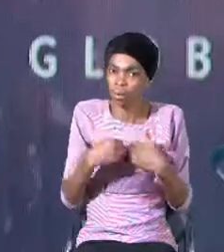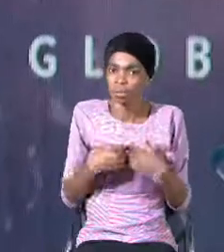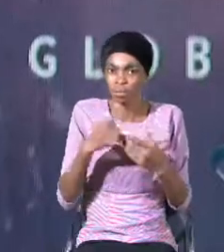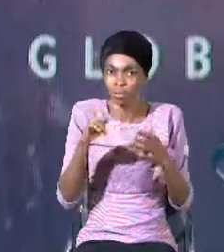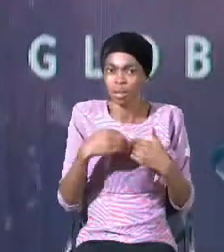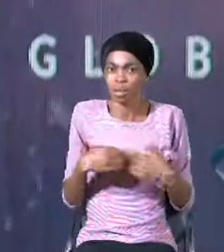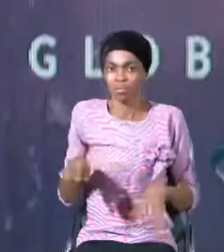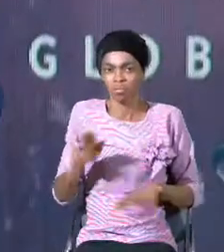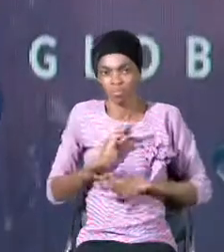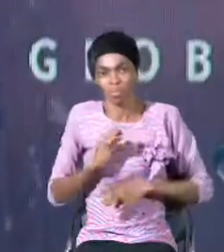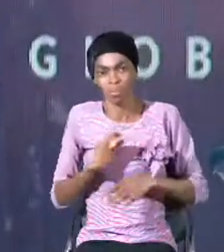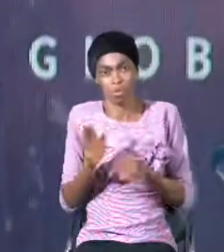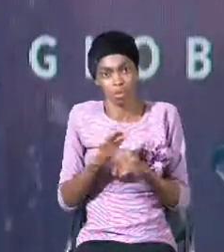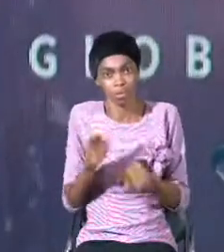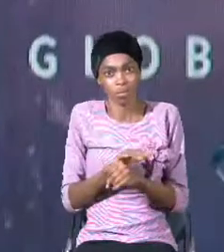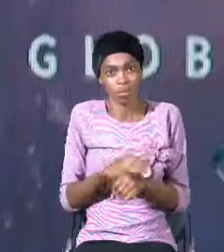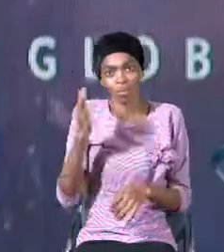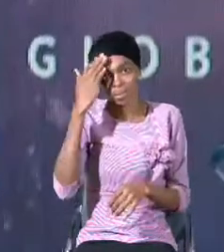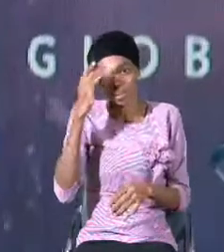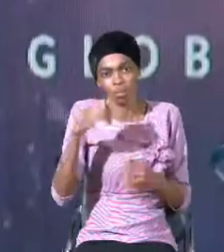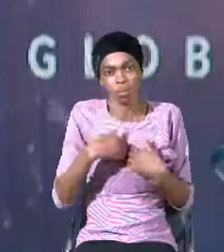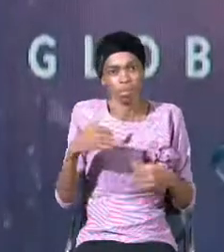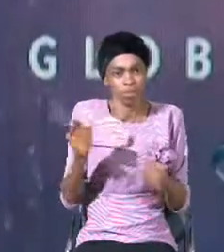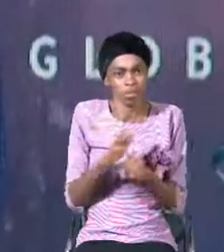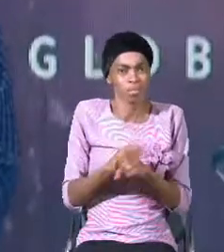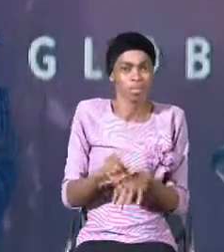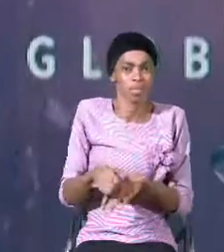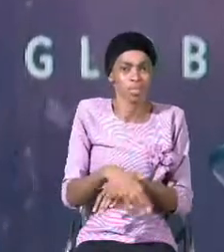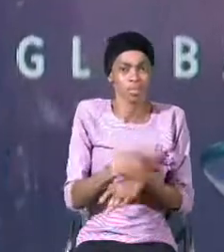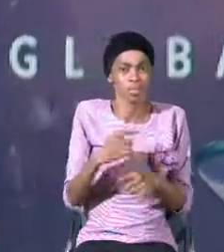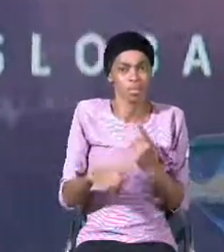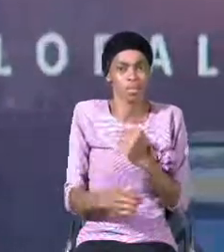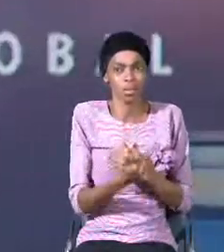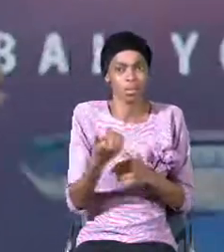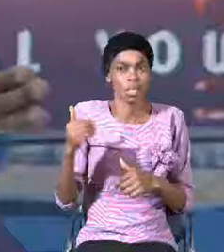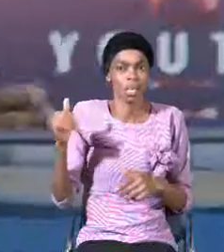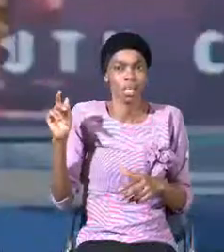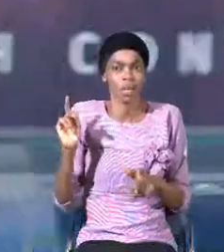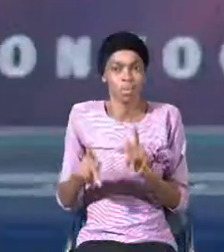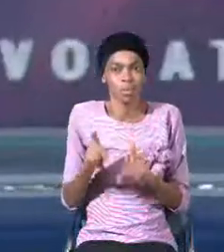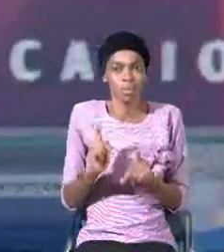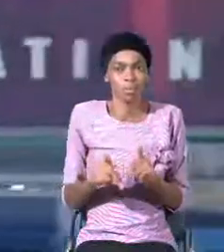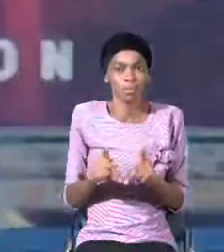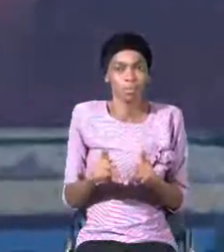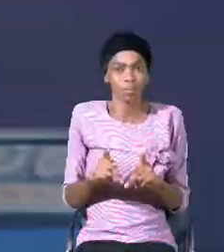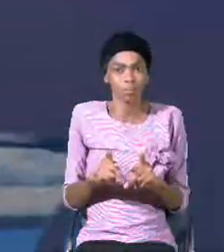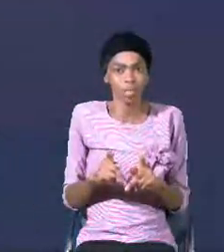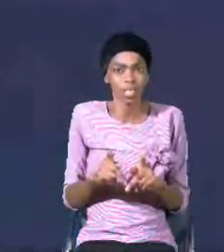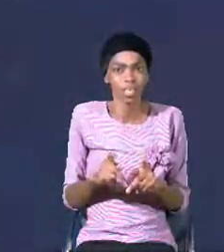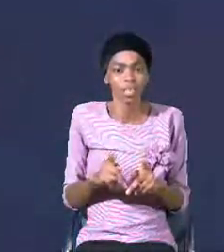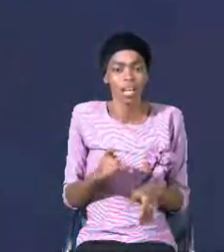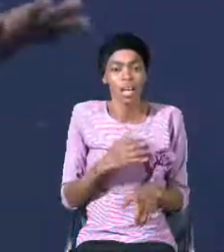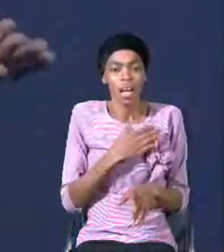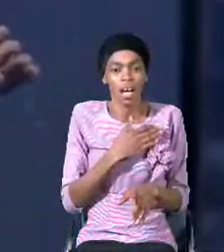vous avez de connaissances suffisantes et vous avez d'impact suffisant sur les autres et vous servez. Alors, ce que